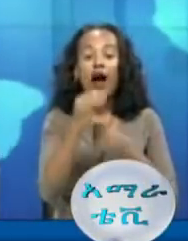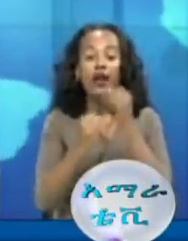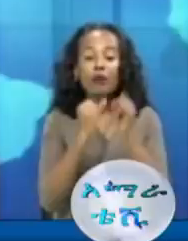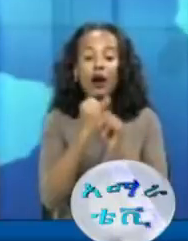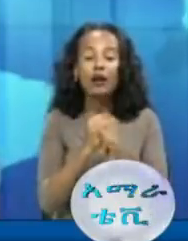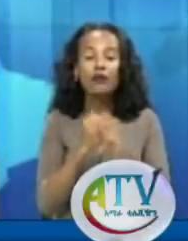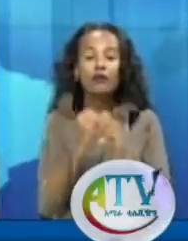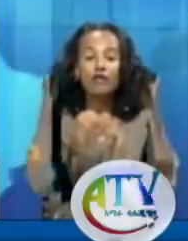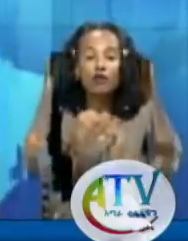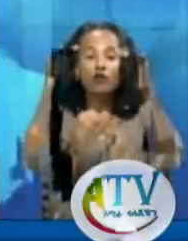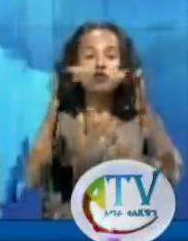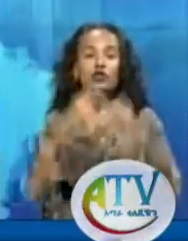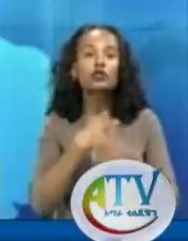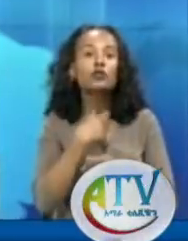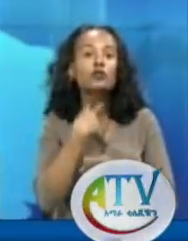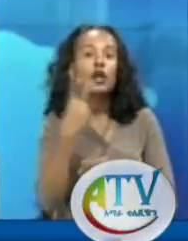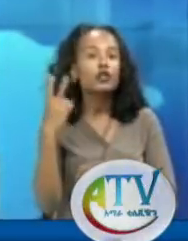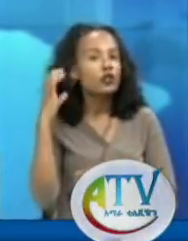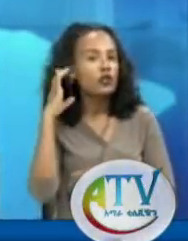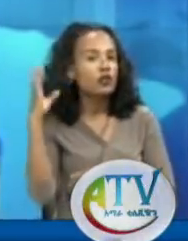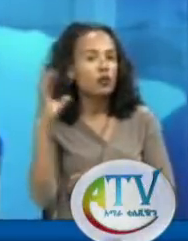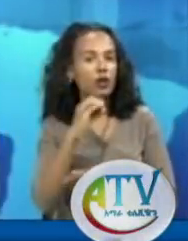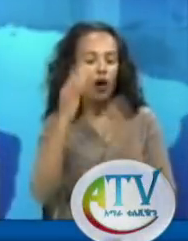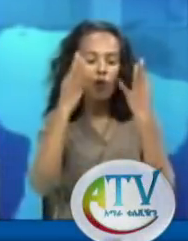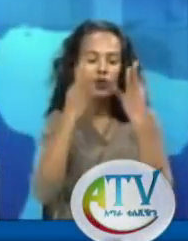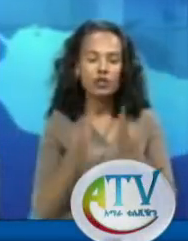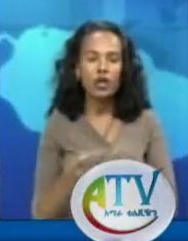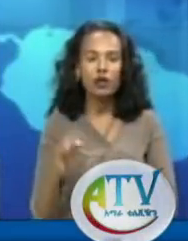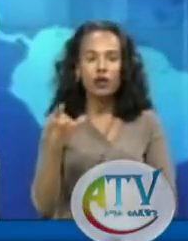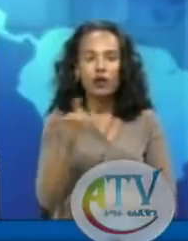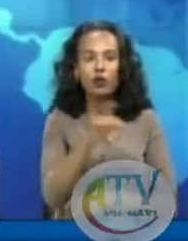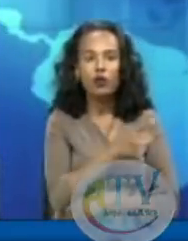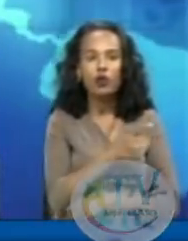መድረኮች ድምጻችን ተሰሚና ወሳኝ የሚሆነው